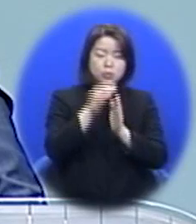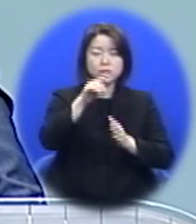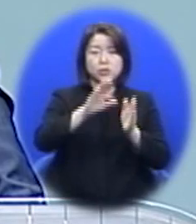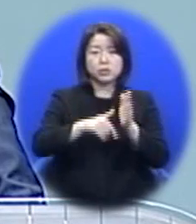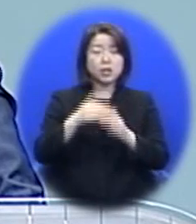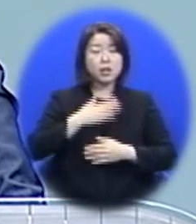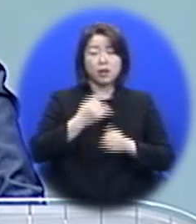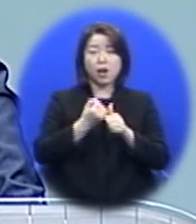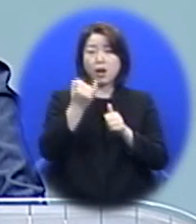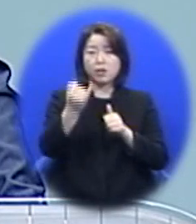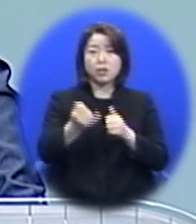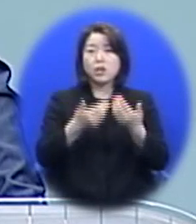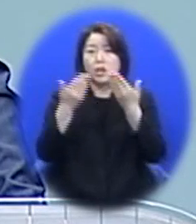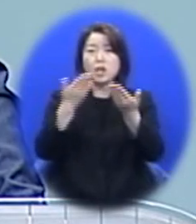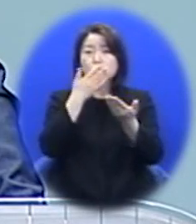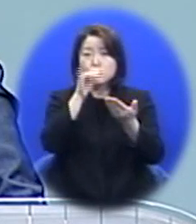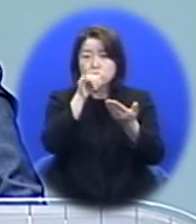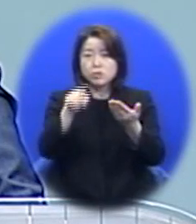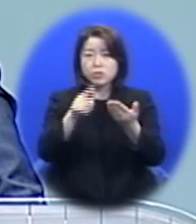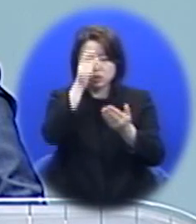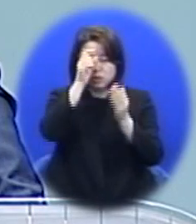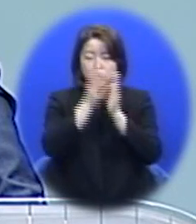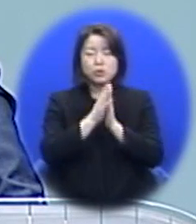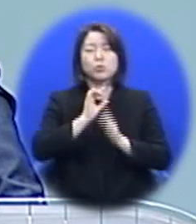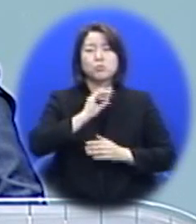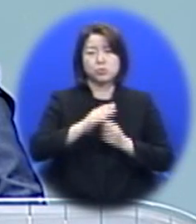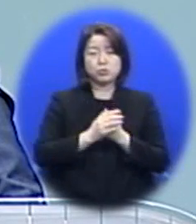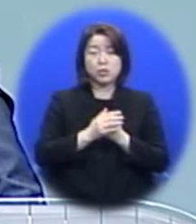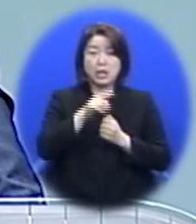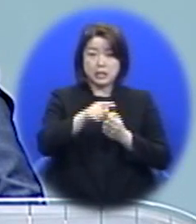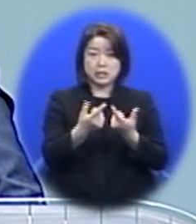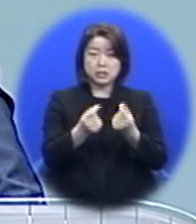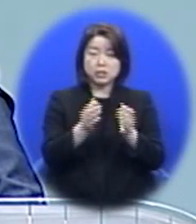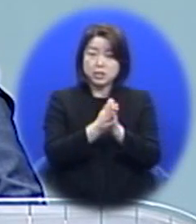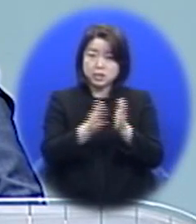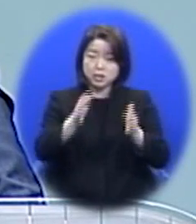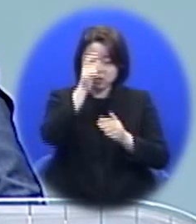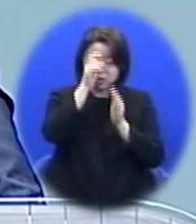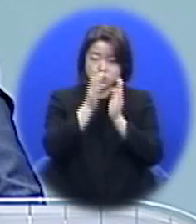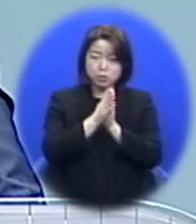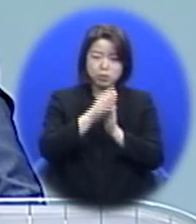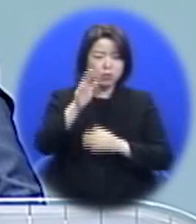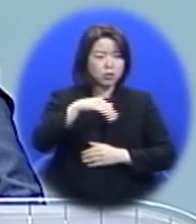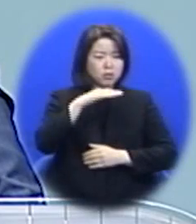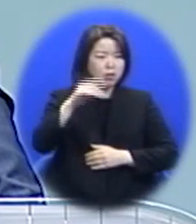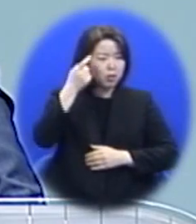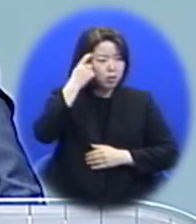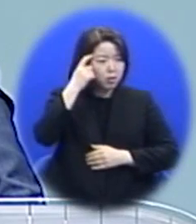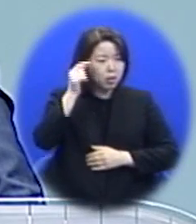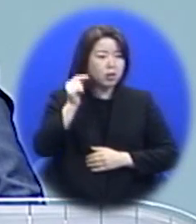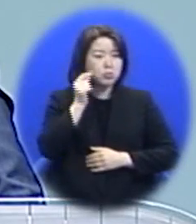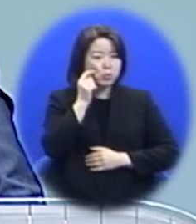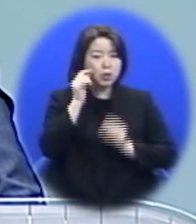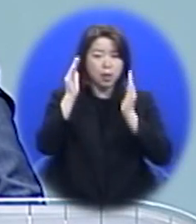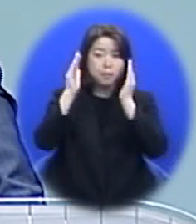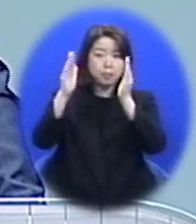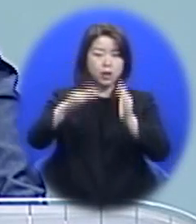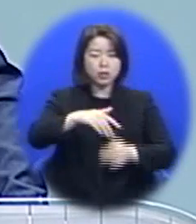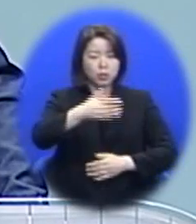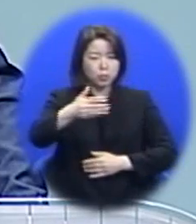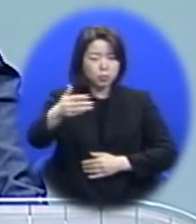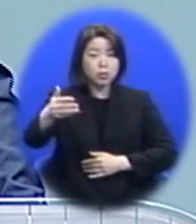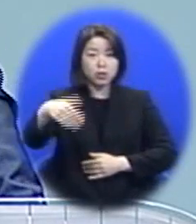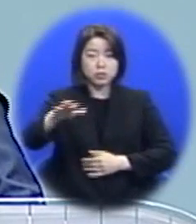아내에게 해줄 수 있는 것은 기도밖에 없었다. 그렇게 시작한 기도는 전혀 예상 못한 방향으로 흘러갔다.